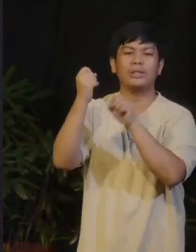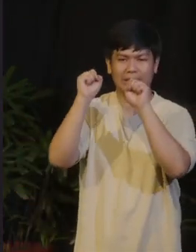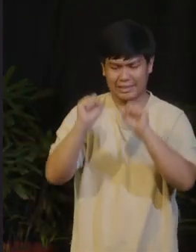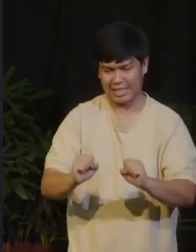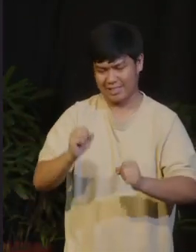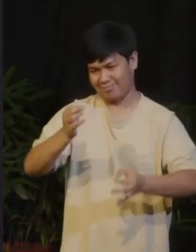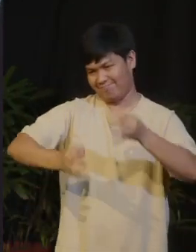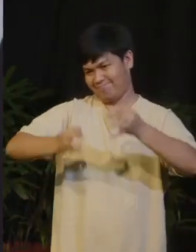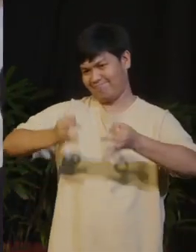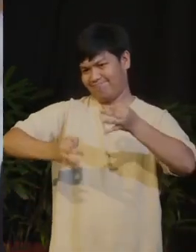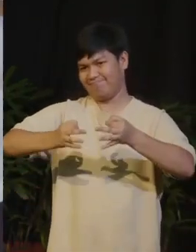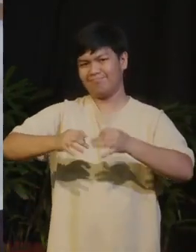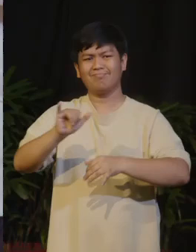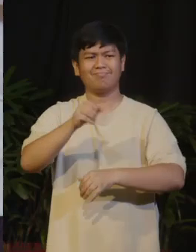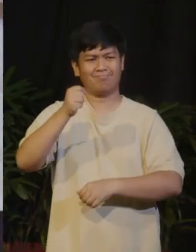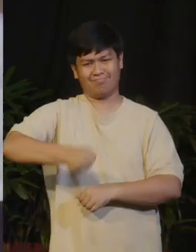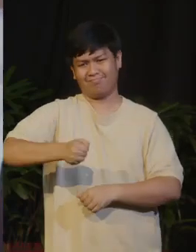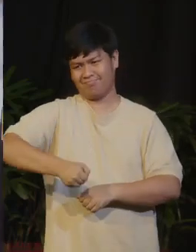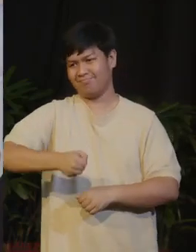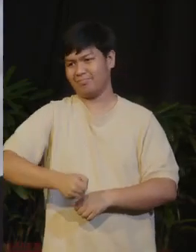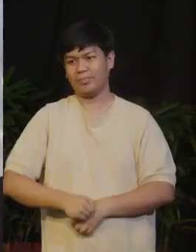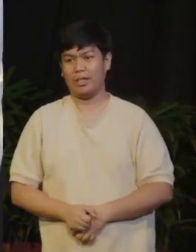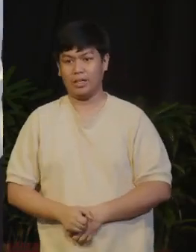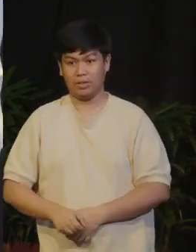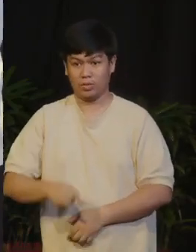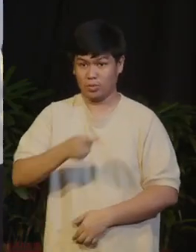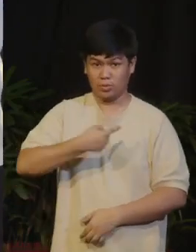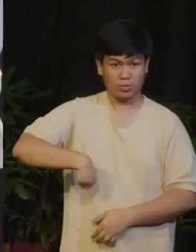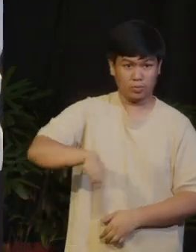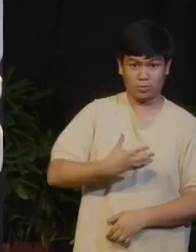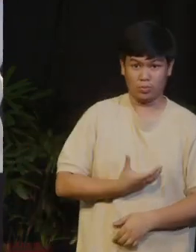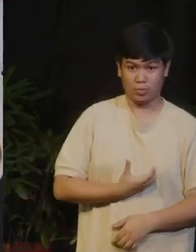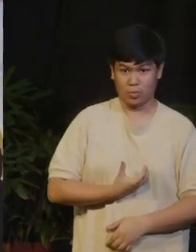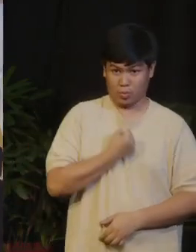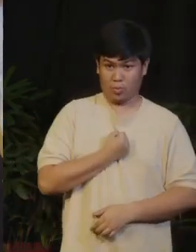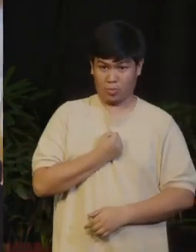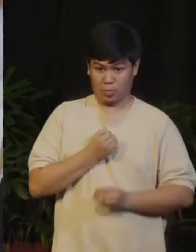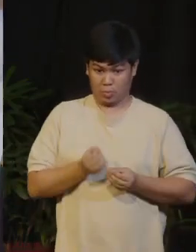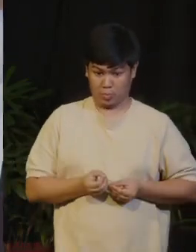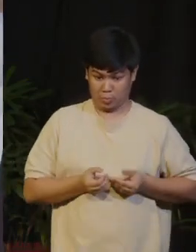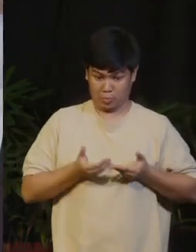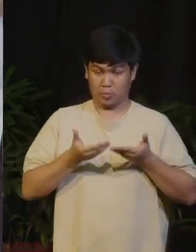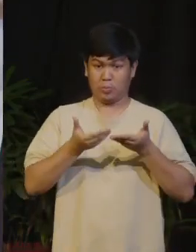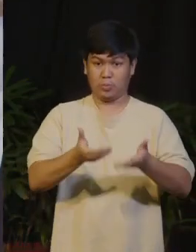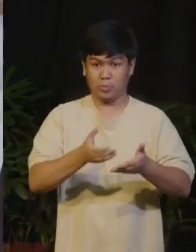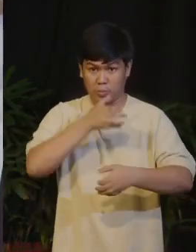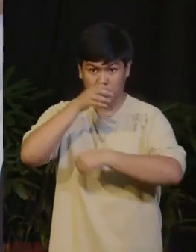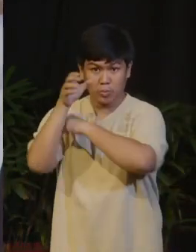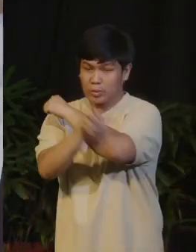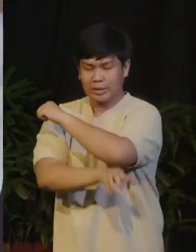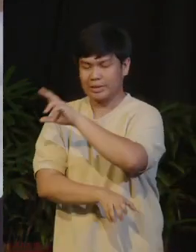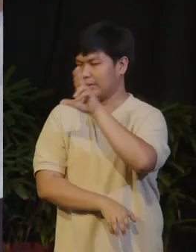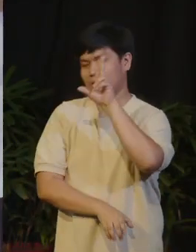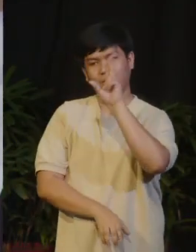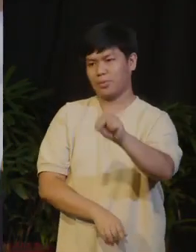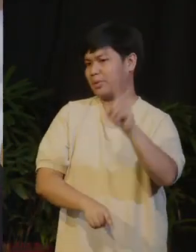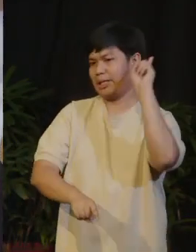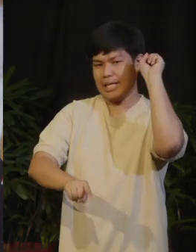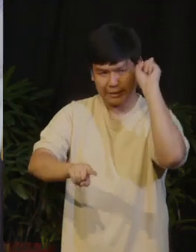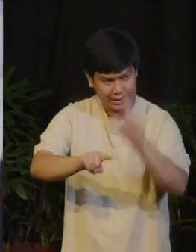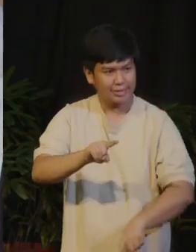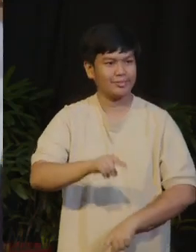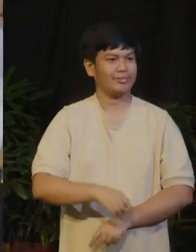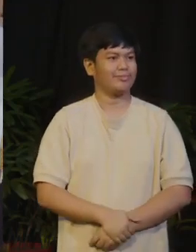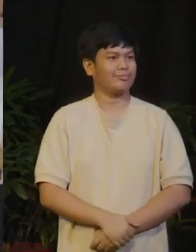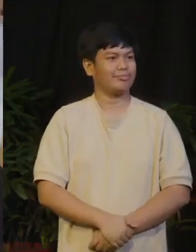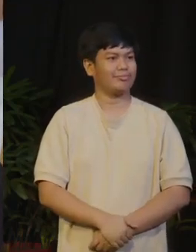manghuhusga. So hindi tayo pwedeng magbigay ourselves ng final na paghuhusga.